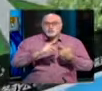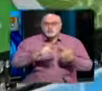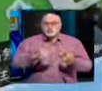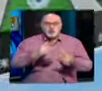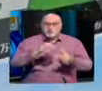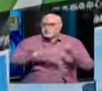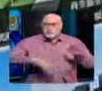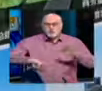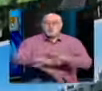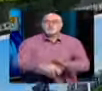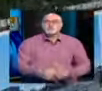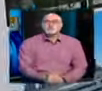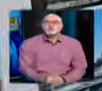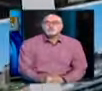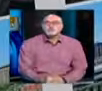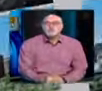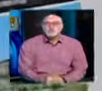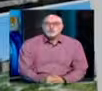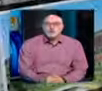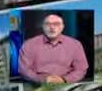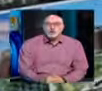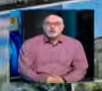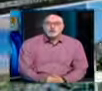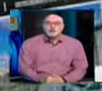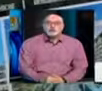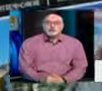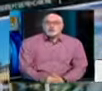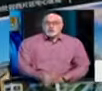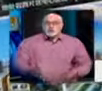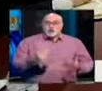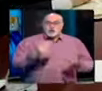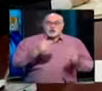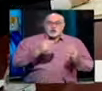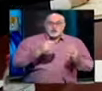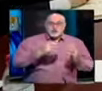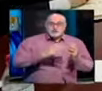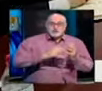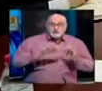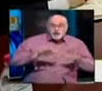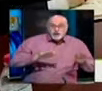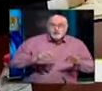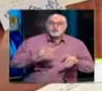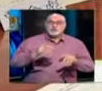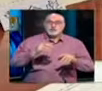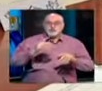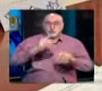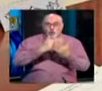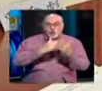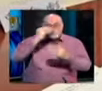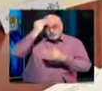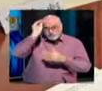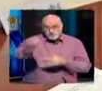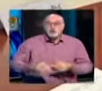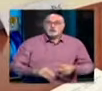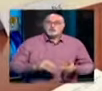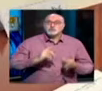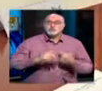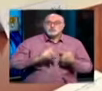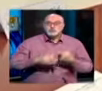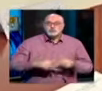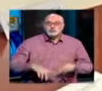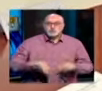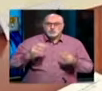لها. تحيين النظام المضاد للزلازل ومخرجات مثمرة أخرى لأشغال الدورة